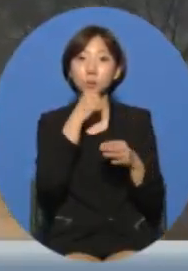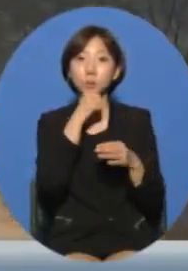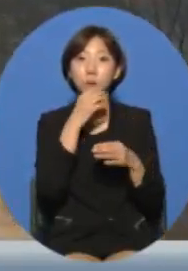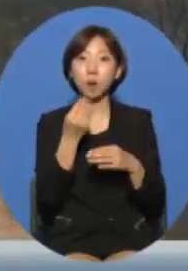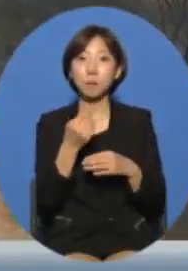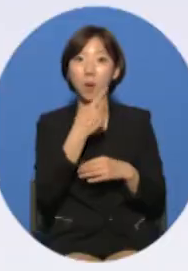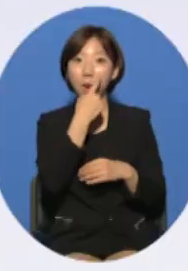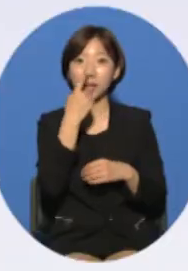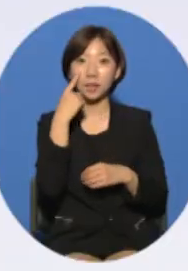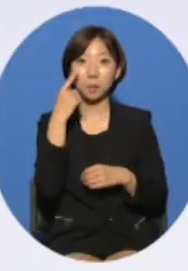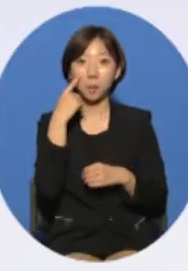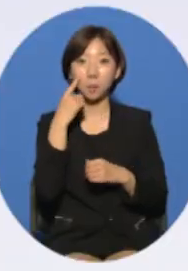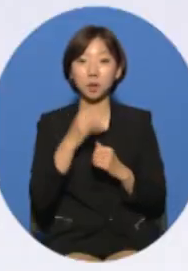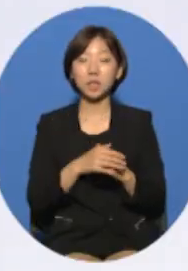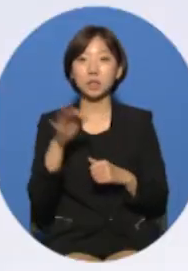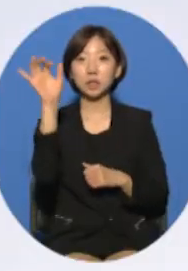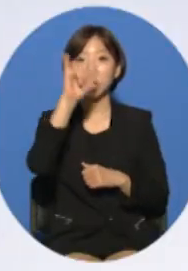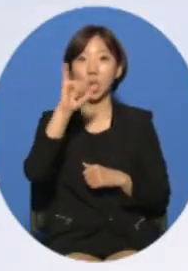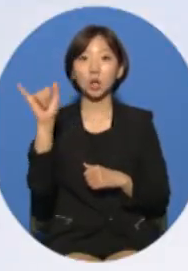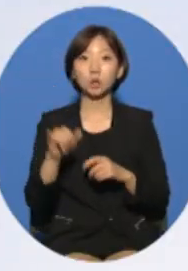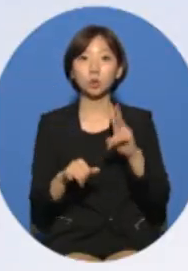하겠습니다. 전국 투표율이